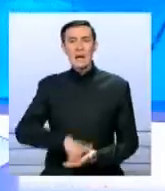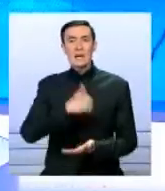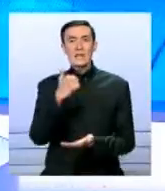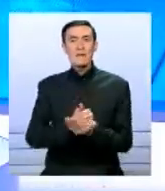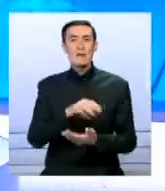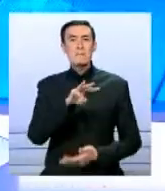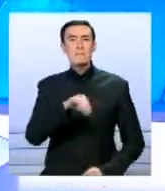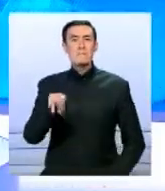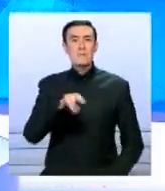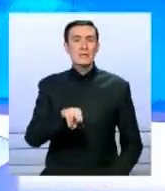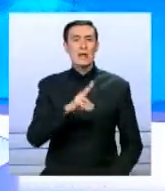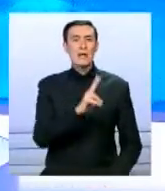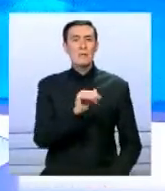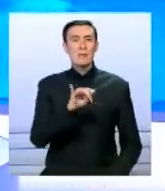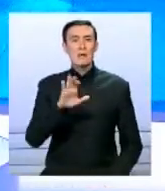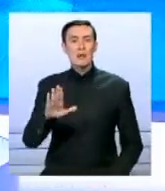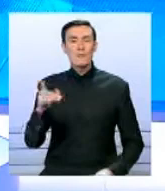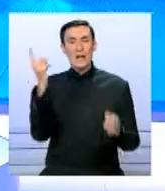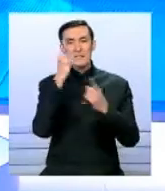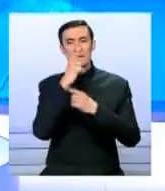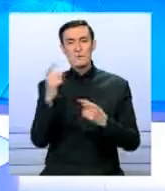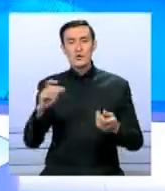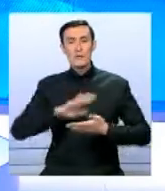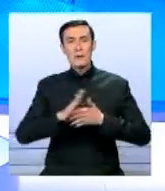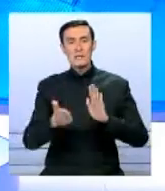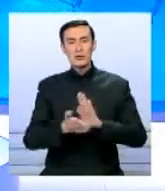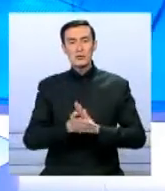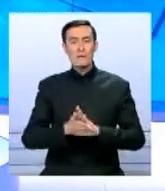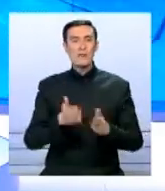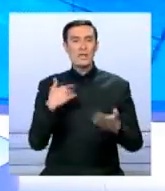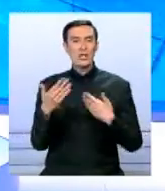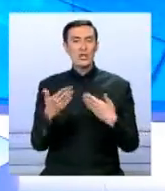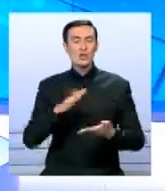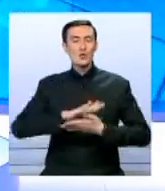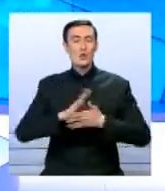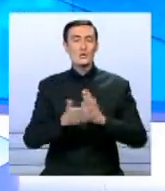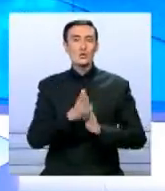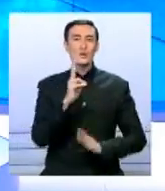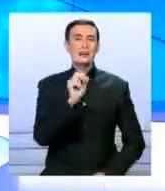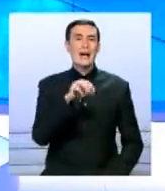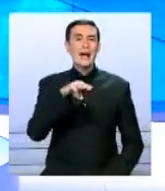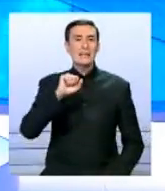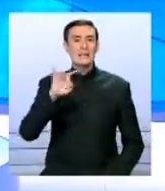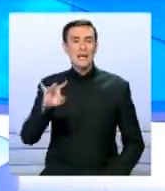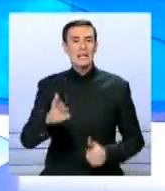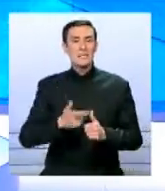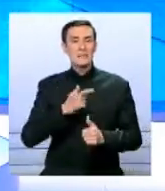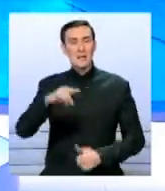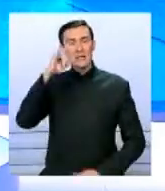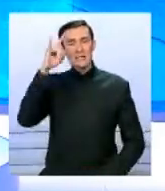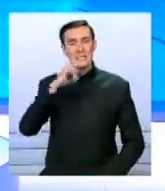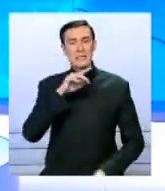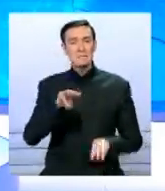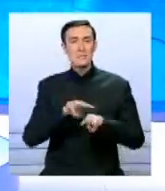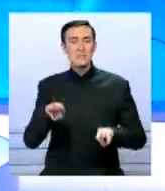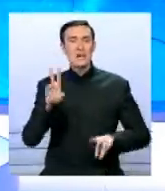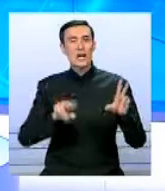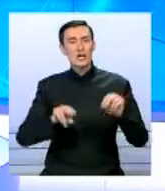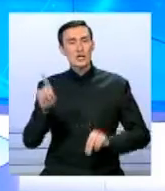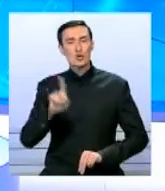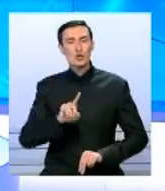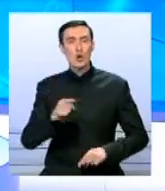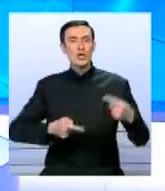Глава МИД Кайрат Абдрахманов сегодня озвучил позицию нашей страны в отношении ситуации с Катаром. От имени Казахстана министр выразил надежду,